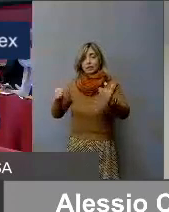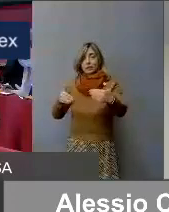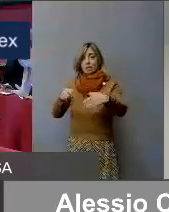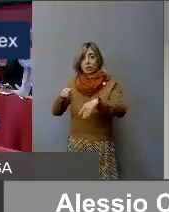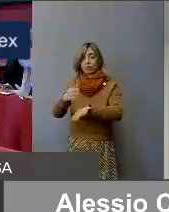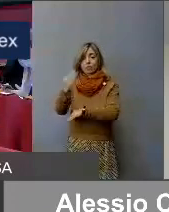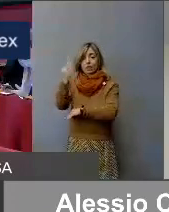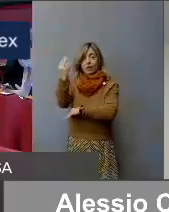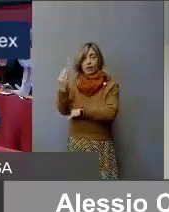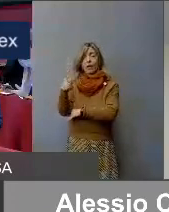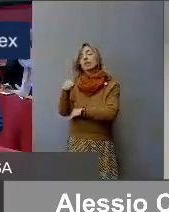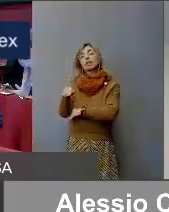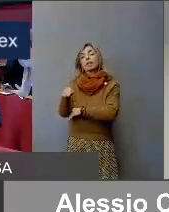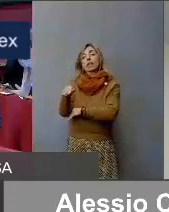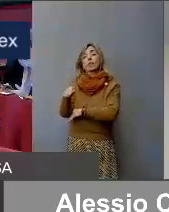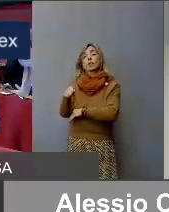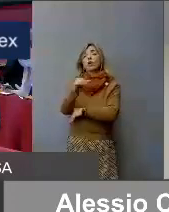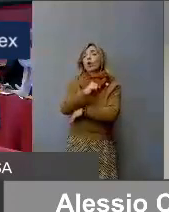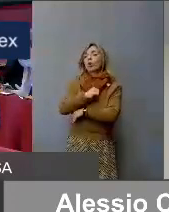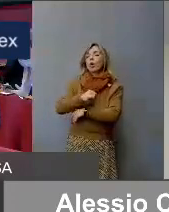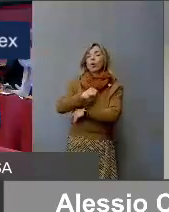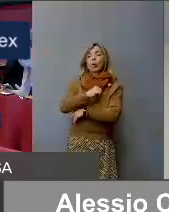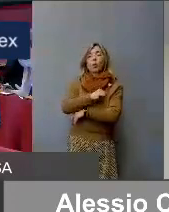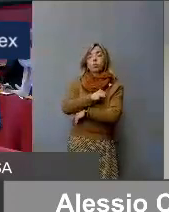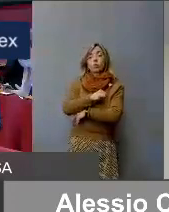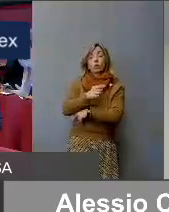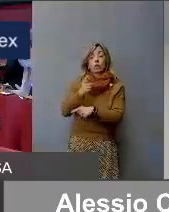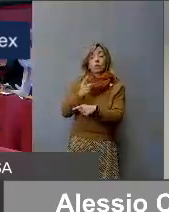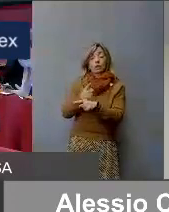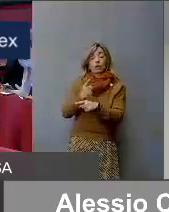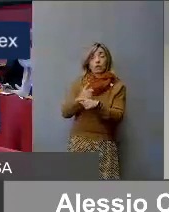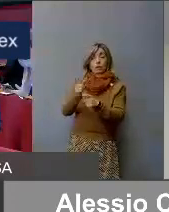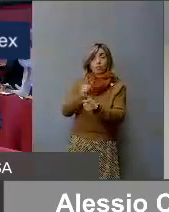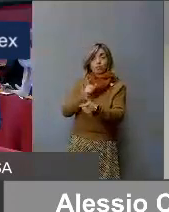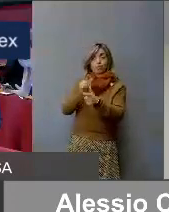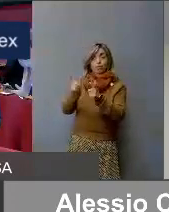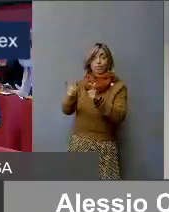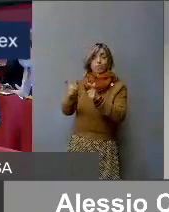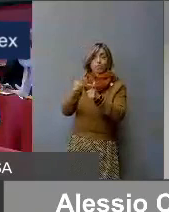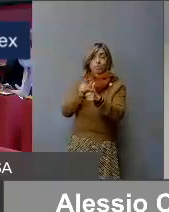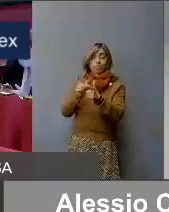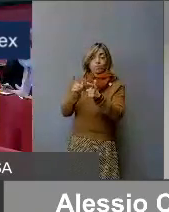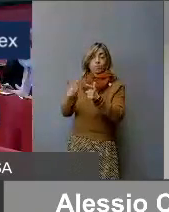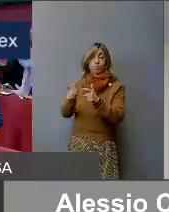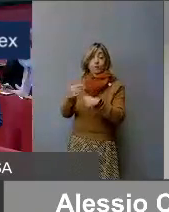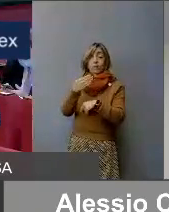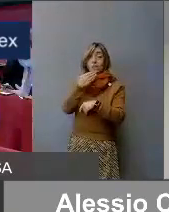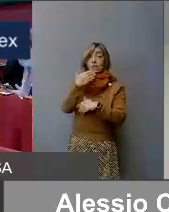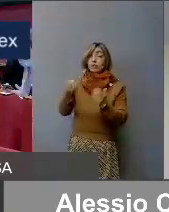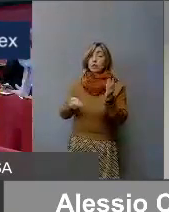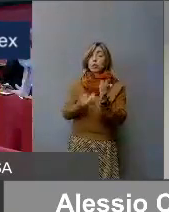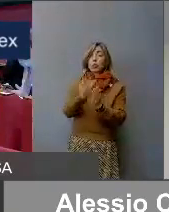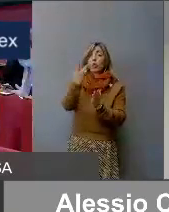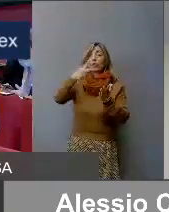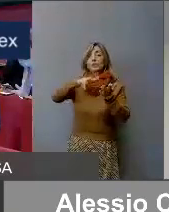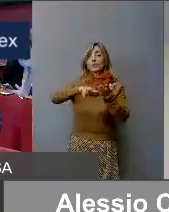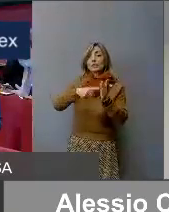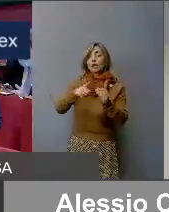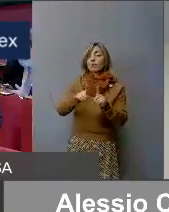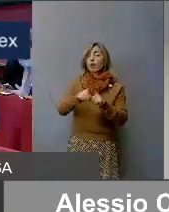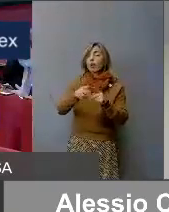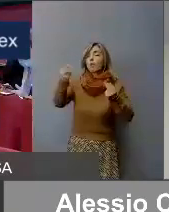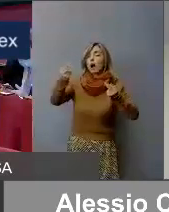con cui il comune ha chiamato attraverso nuovi sistemi come l'amministrazione partecipata attraverso